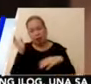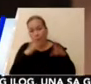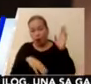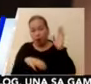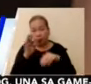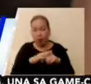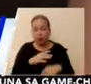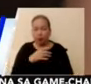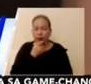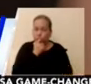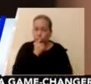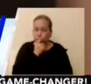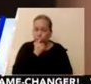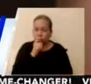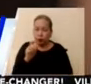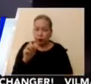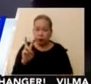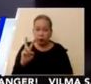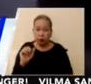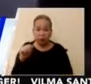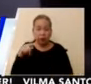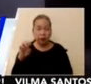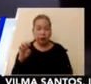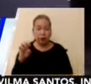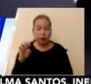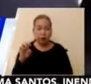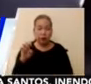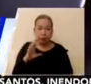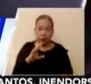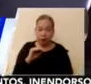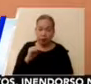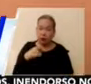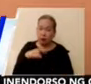Ang 2021 Global Adult Tobacco Survey din na nagsabing